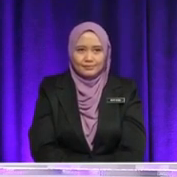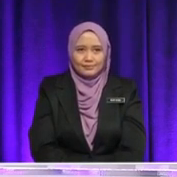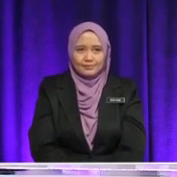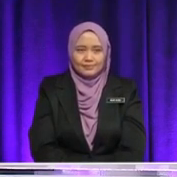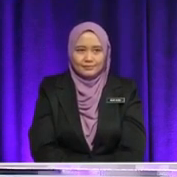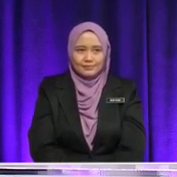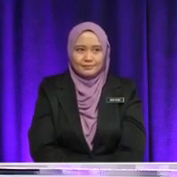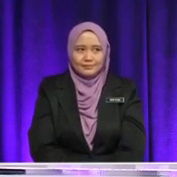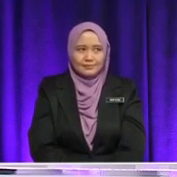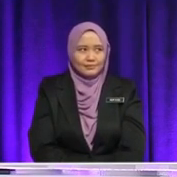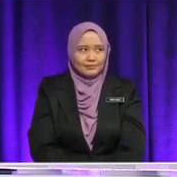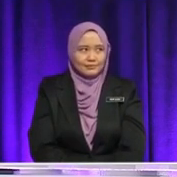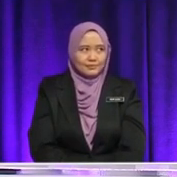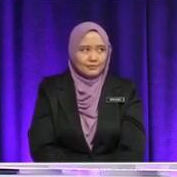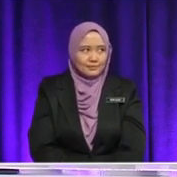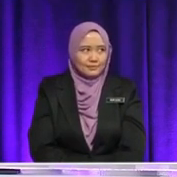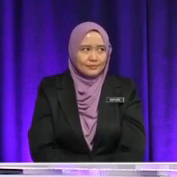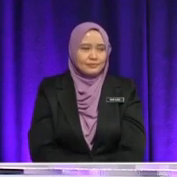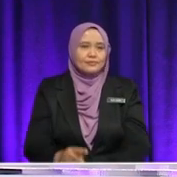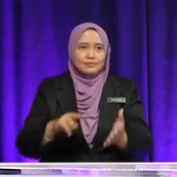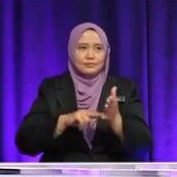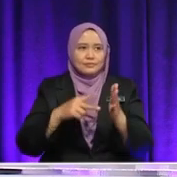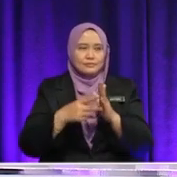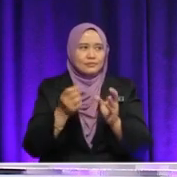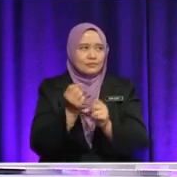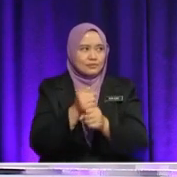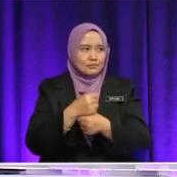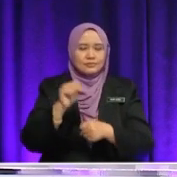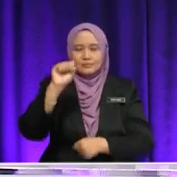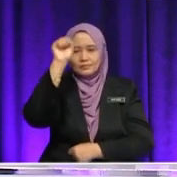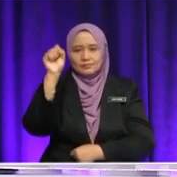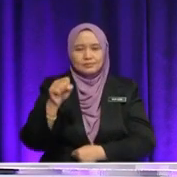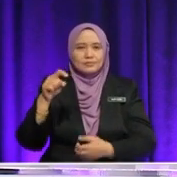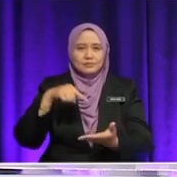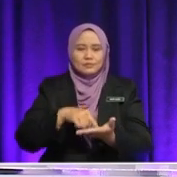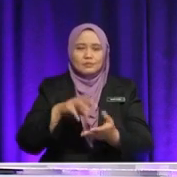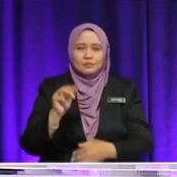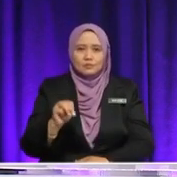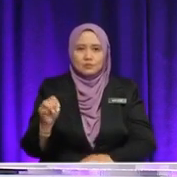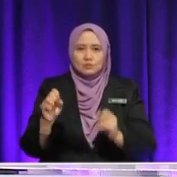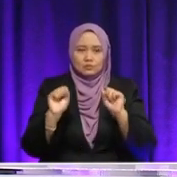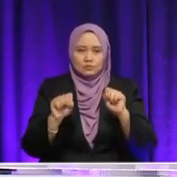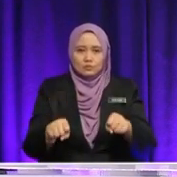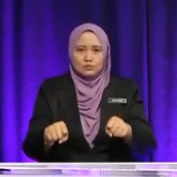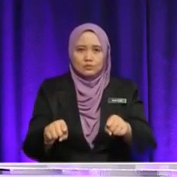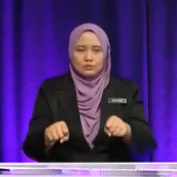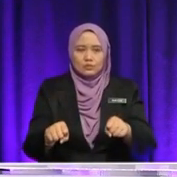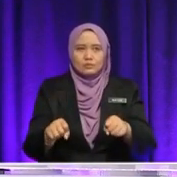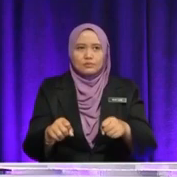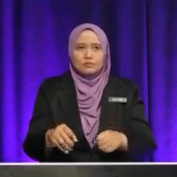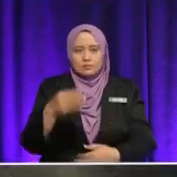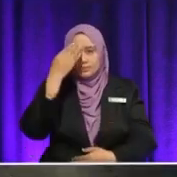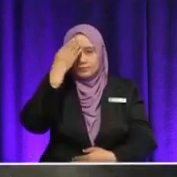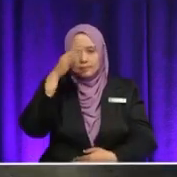sana y Chingu maksudnya kalau bentuk soalnya macam jika air boleh kalau Bermuda ini memberikan jawaban berbentuk poin